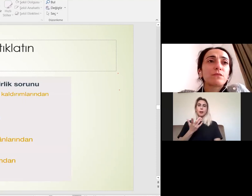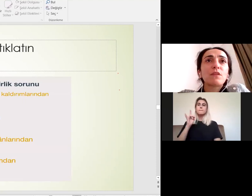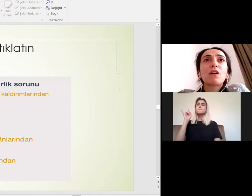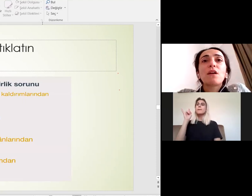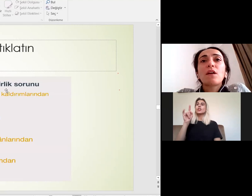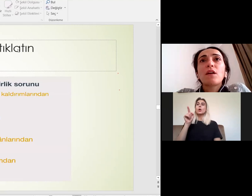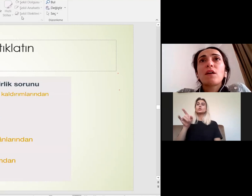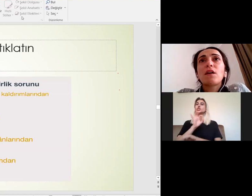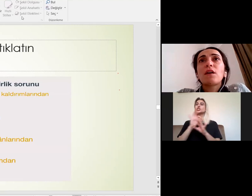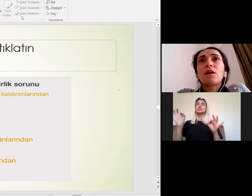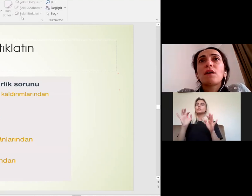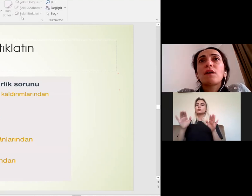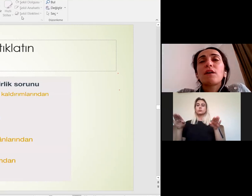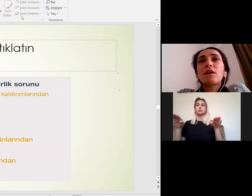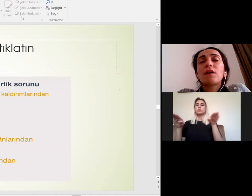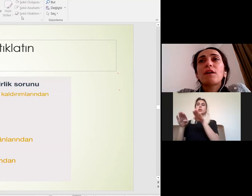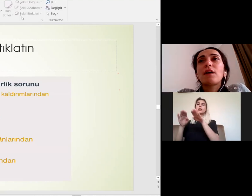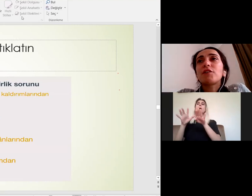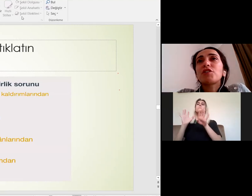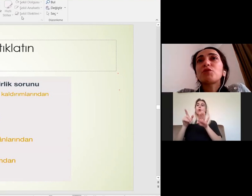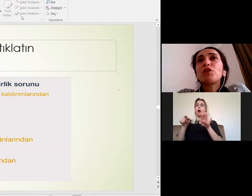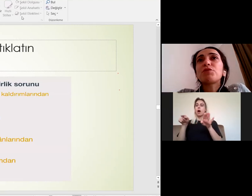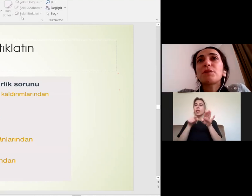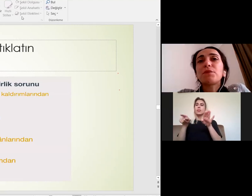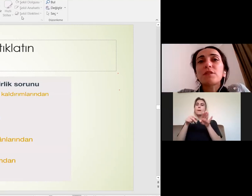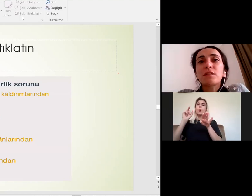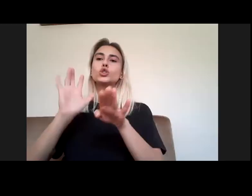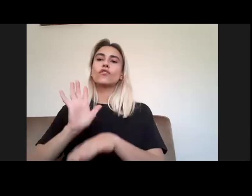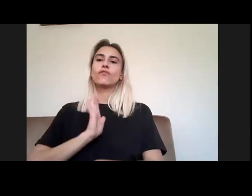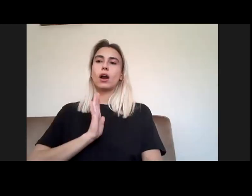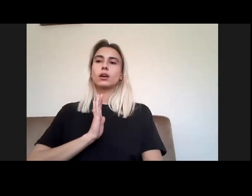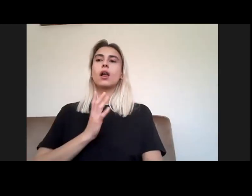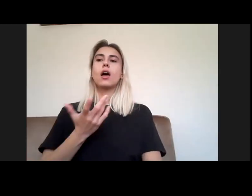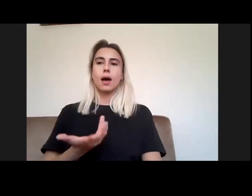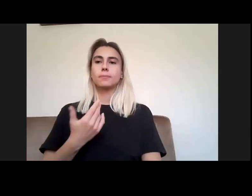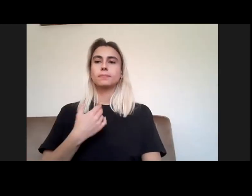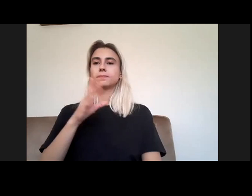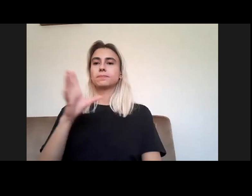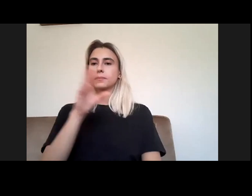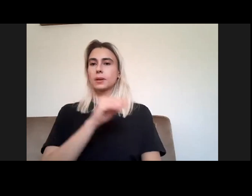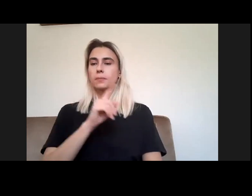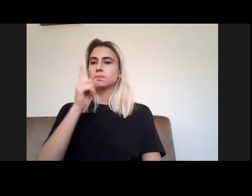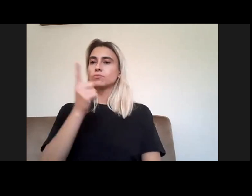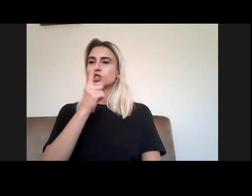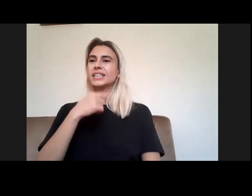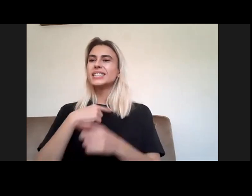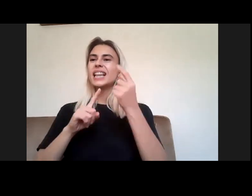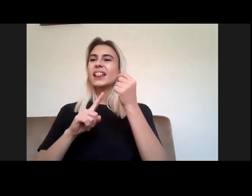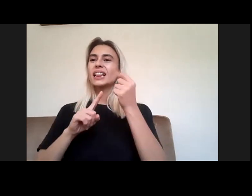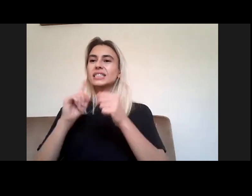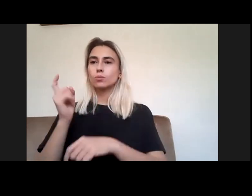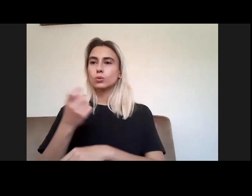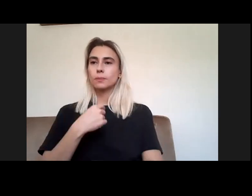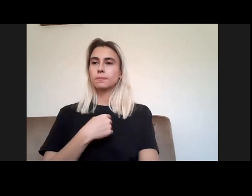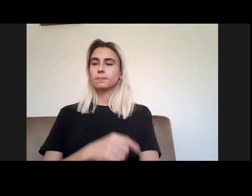hiçbir şekilde perona yanaşamıyorlar. Arada boşluk var. Evet, şimdi şöyle bir şey yapayım istersen. Bir dakika, ben o istatistiği şurada, bir